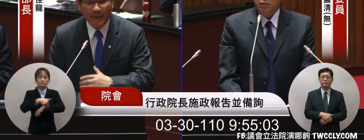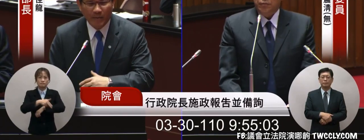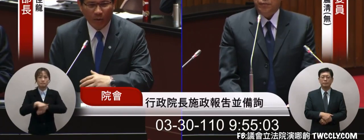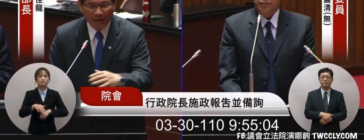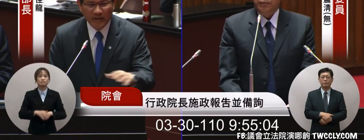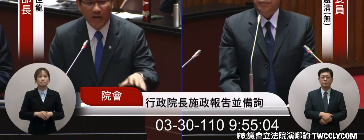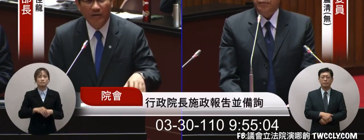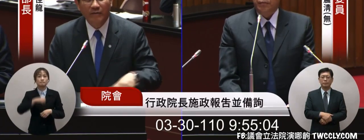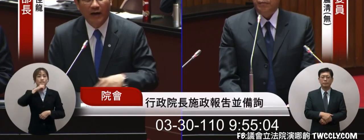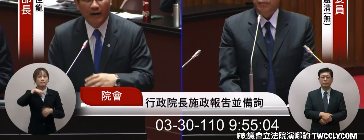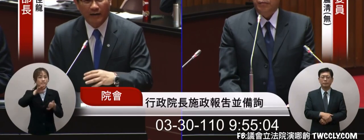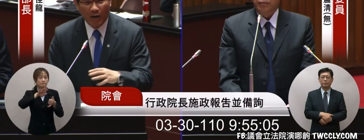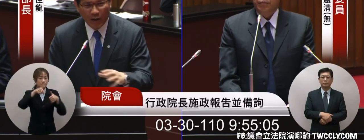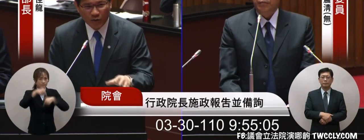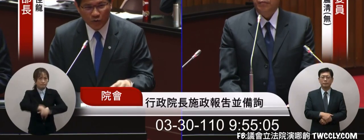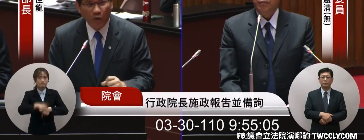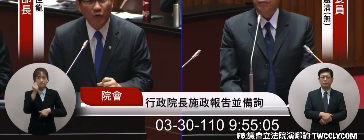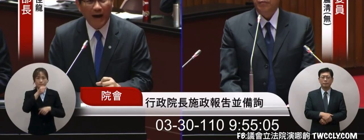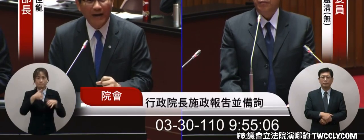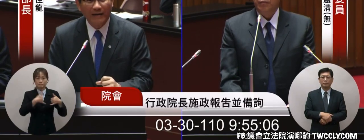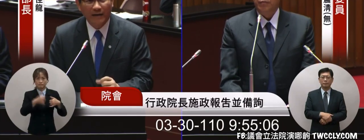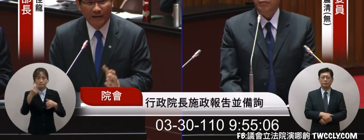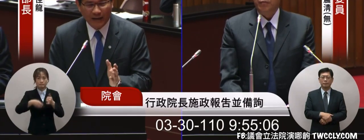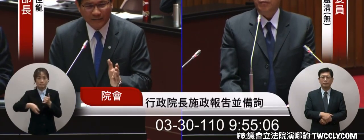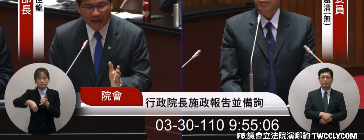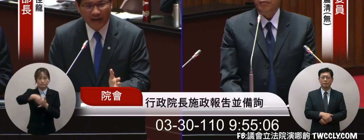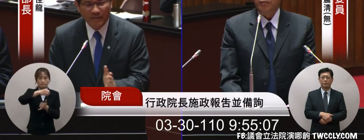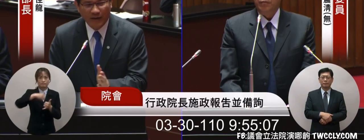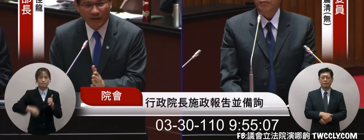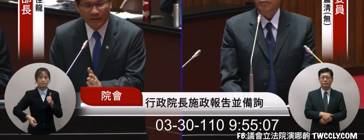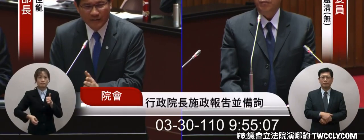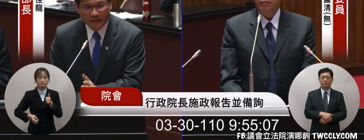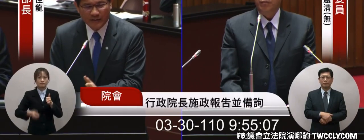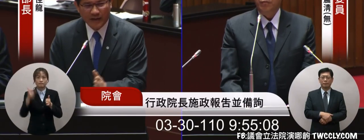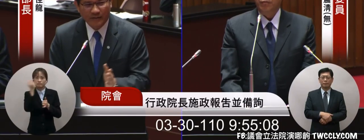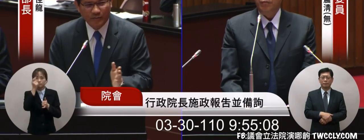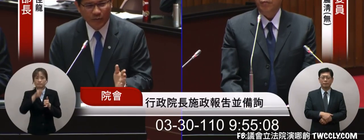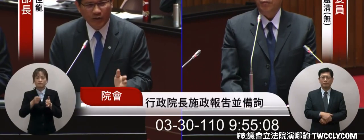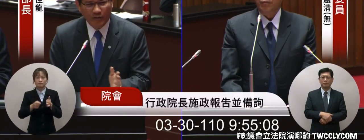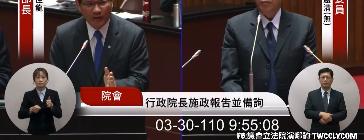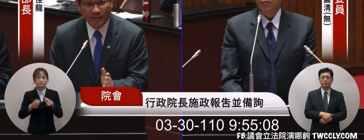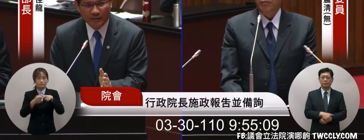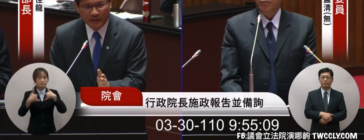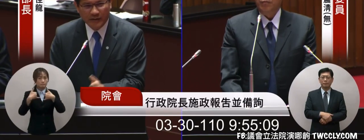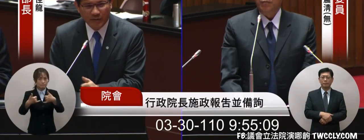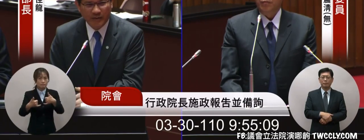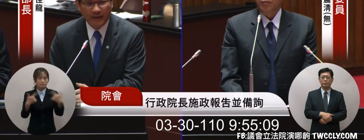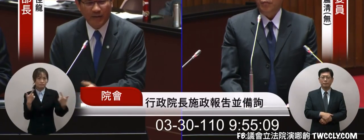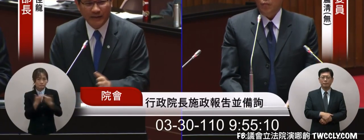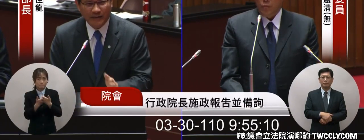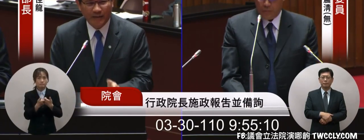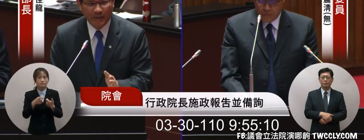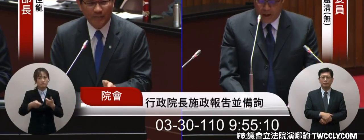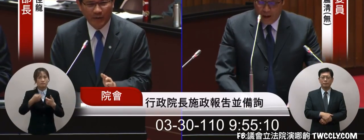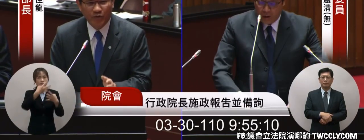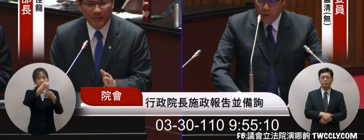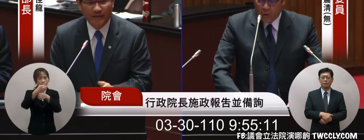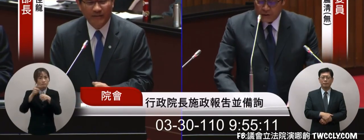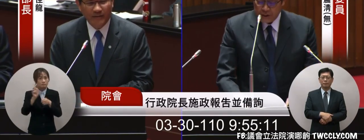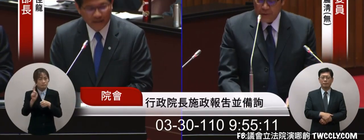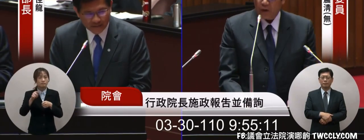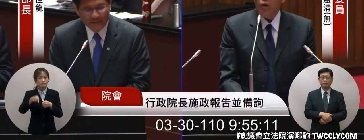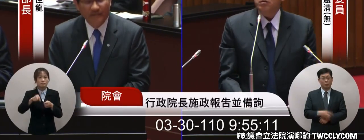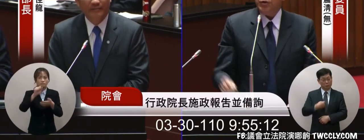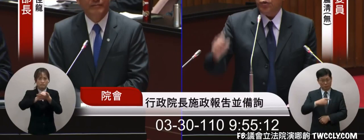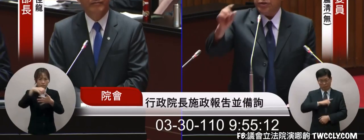然後搭配我們環島高快速公路網那當然這個推動的騎乘會怎麼樣會在這個評估